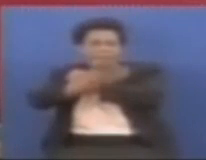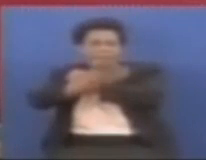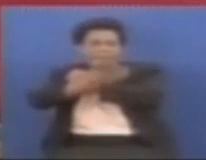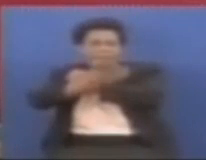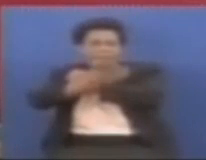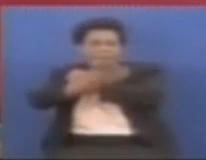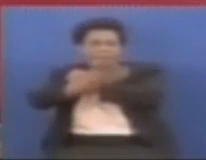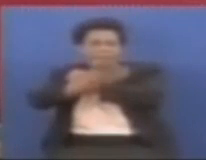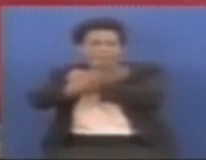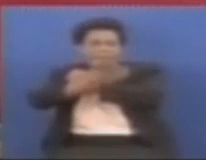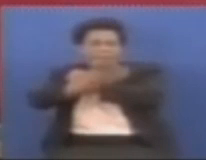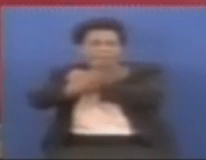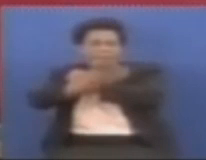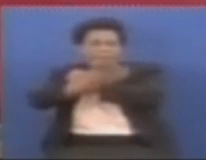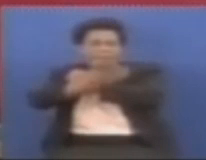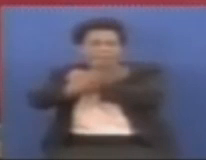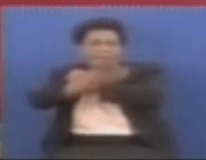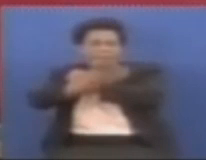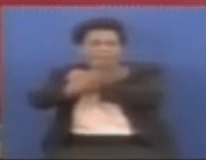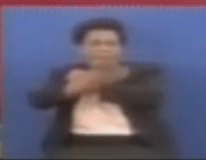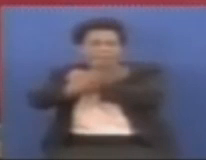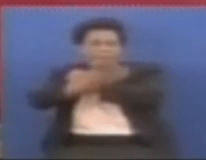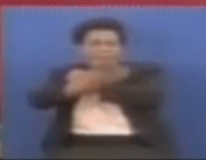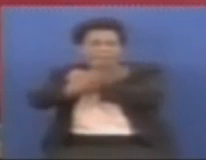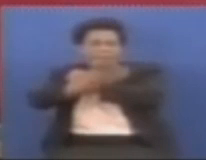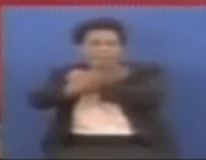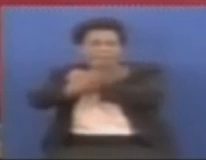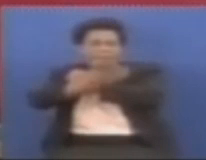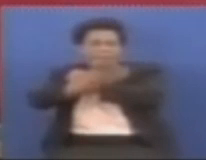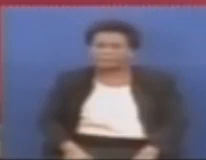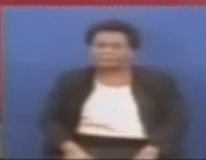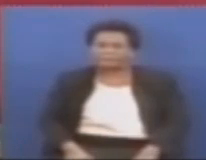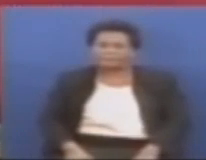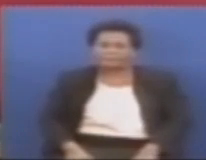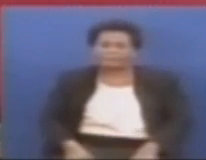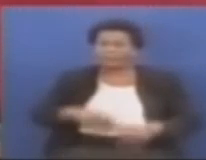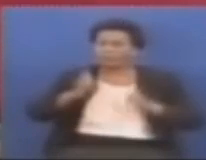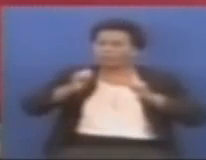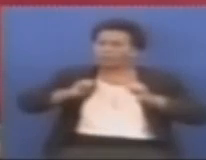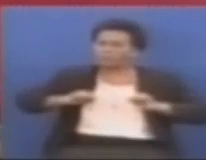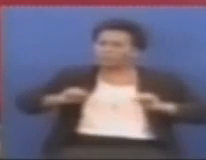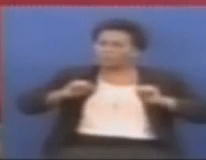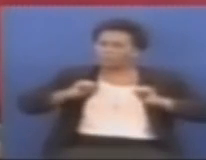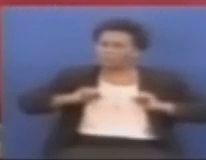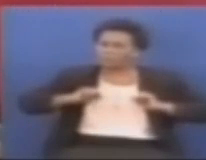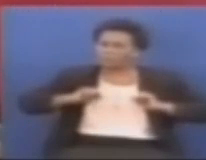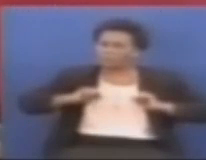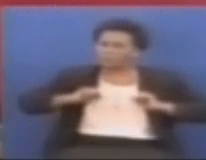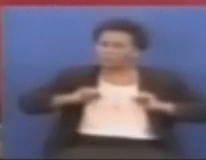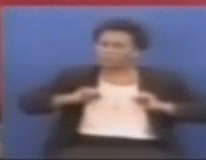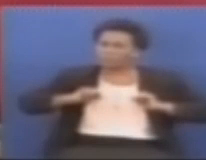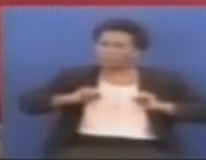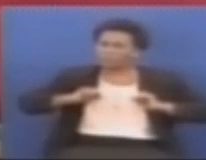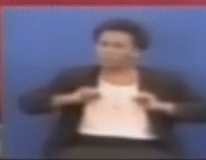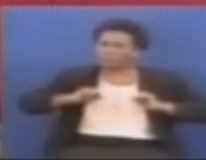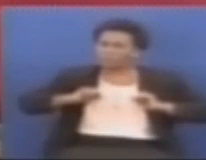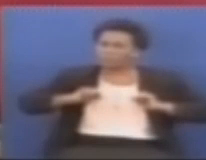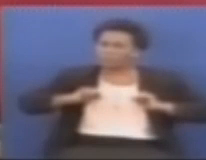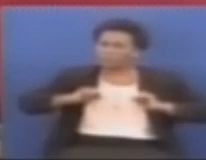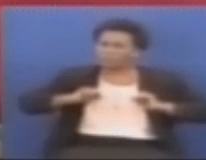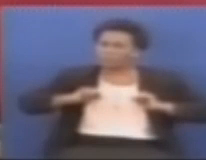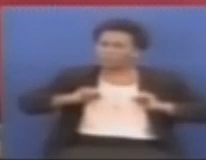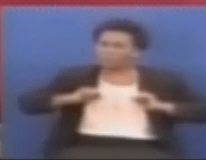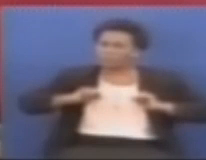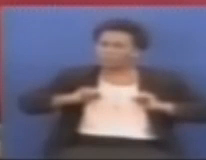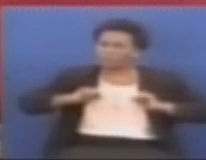cha Mafia, Marine Park and Reserve Mafia. Katika watalii hao, Watanzania walikuwa 252 na